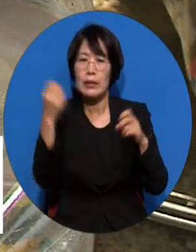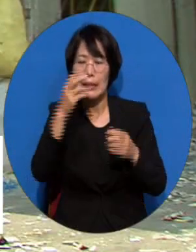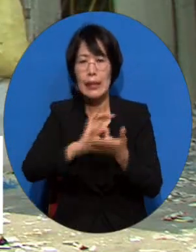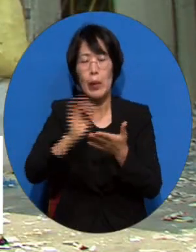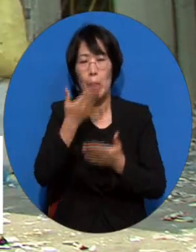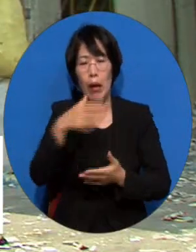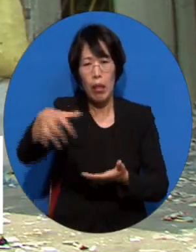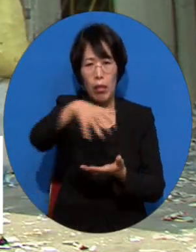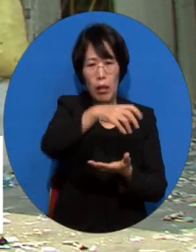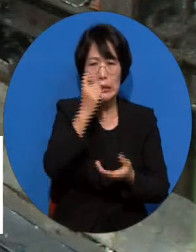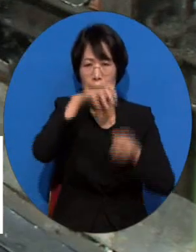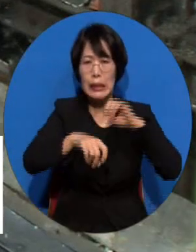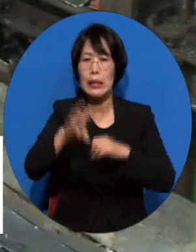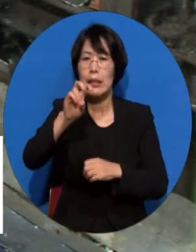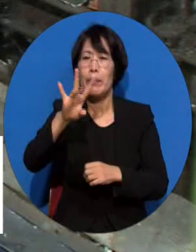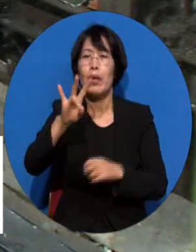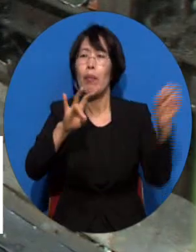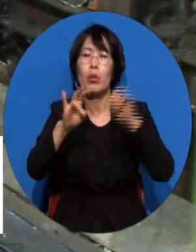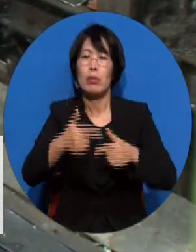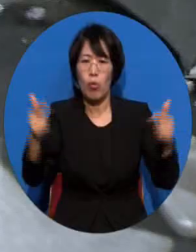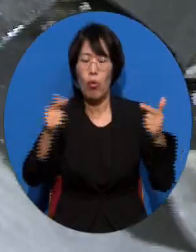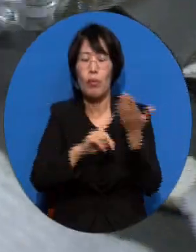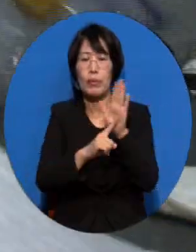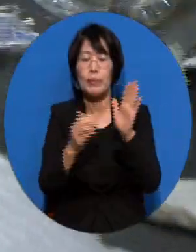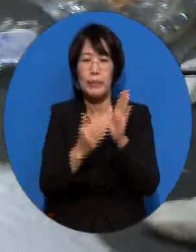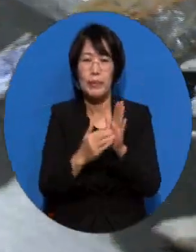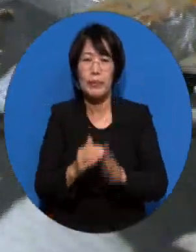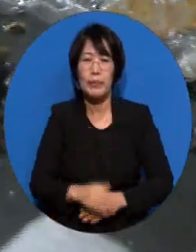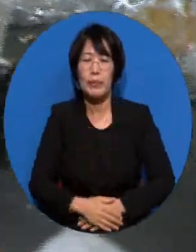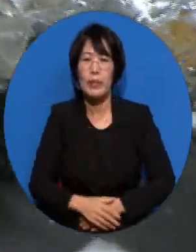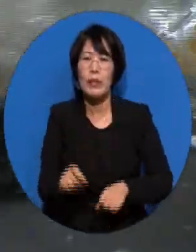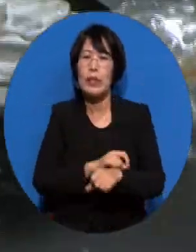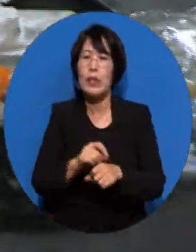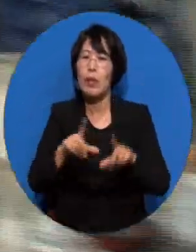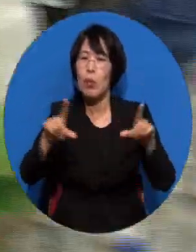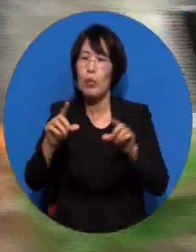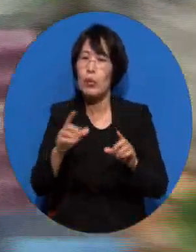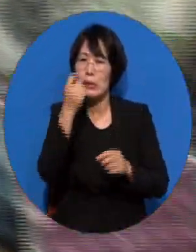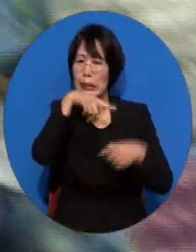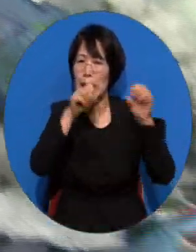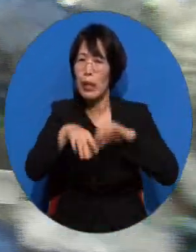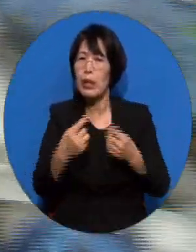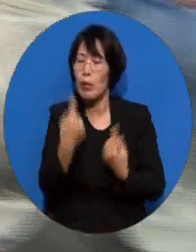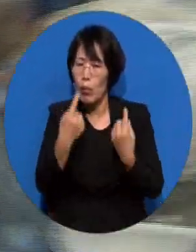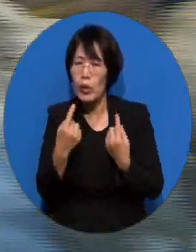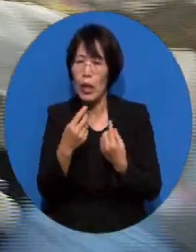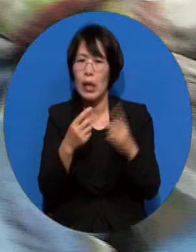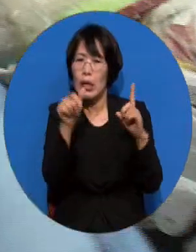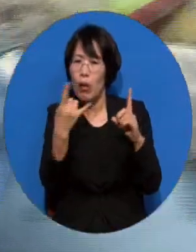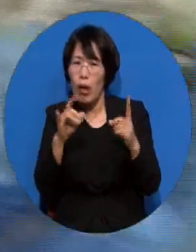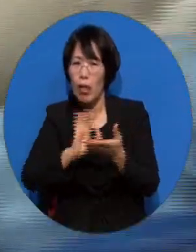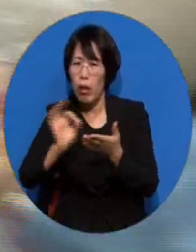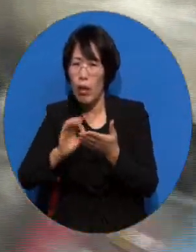선별시설 반입량은 약 24% 늘어난 것으로 나타났습니다. 특히 일반 쓰레기보다 재활용 쓰레기가 더 증가한